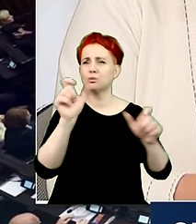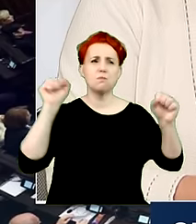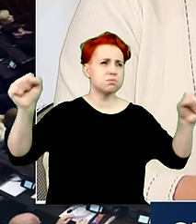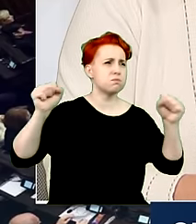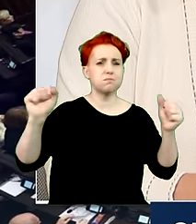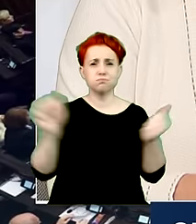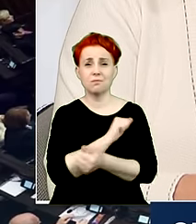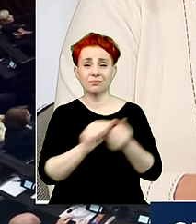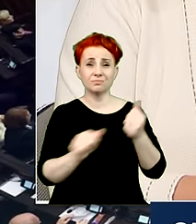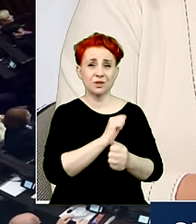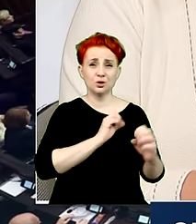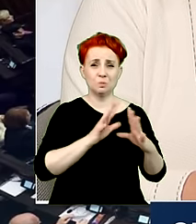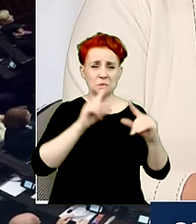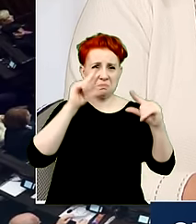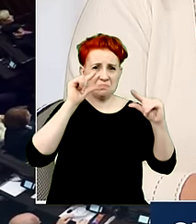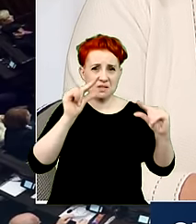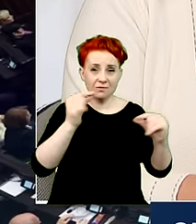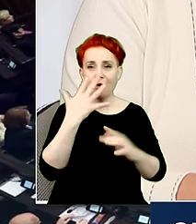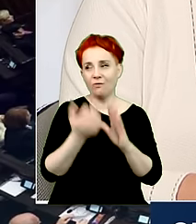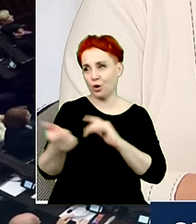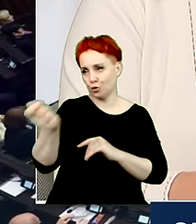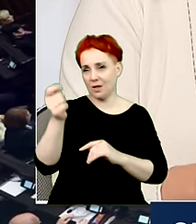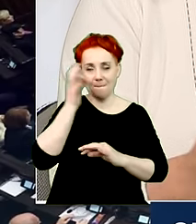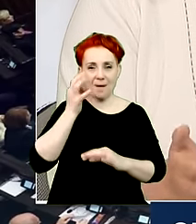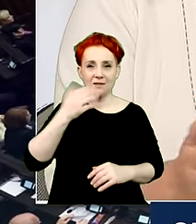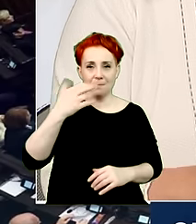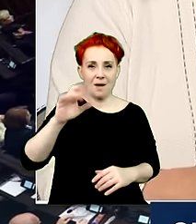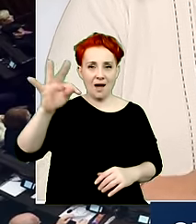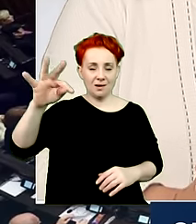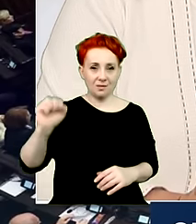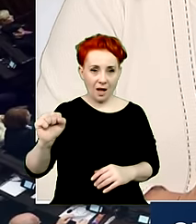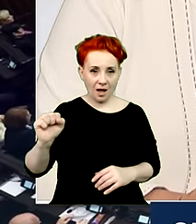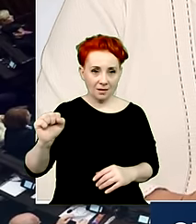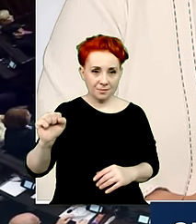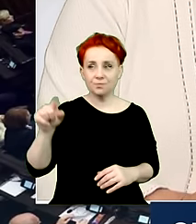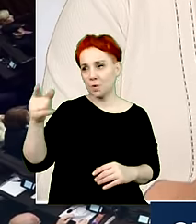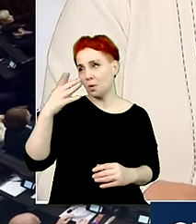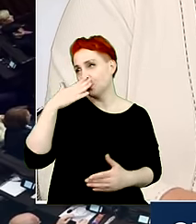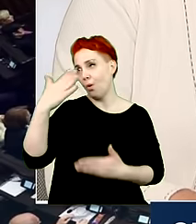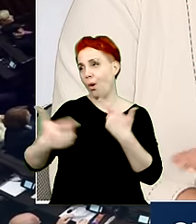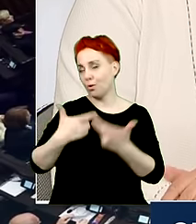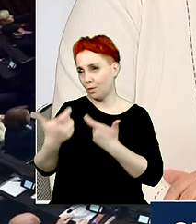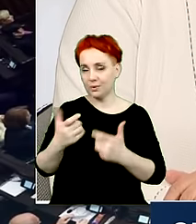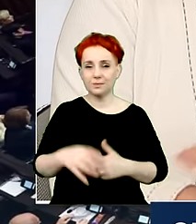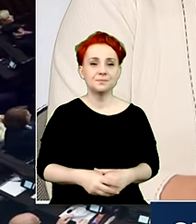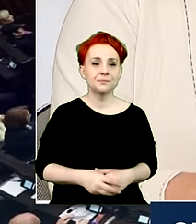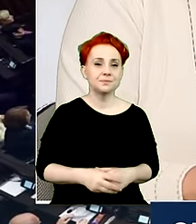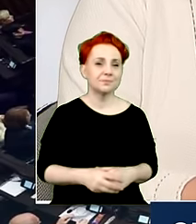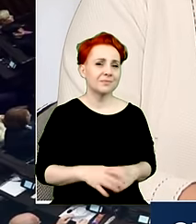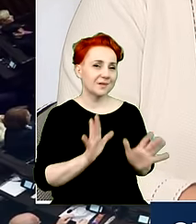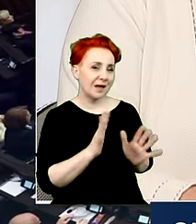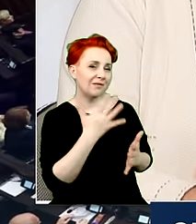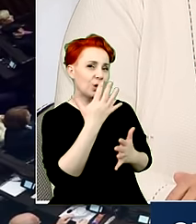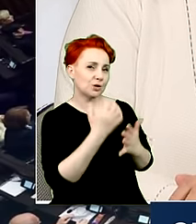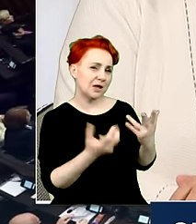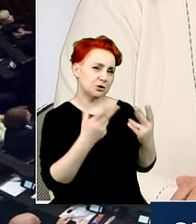bardzo prymitywny, to wtedy wykorzystano taką panią Martę, która właśnie taki obrazek kształtowała. Tak wykorzystano, nie wykorzystywano. No ona się też